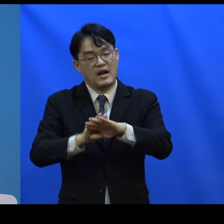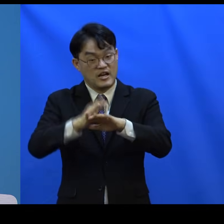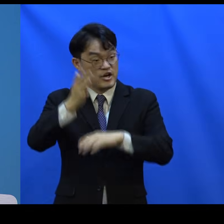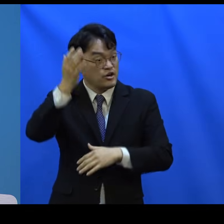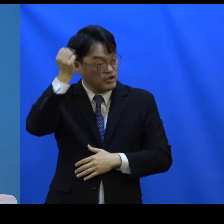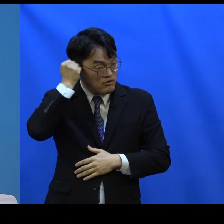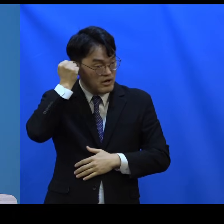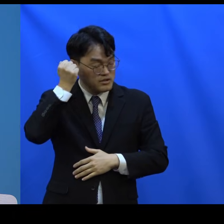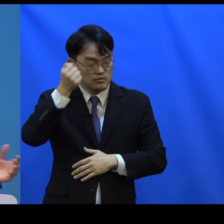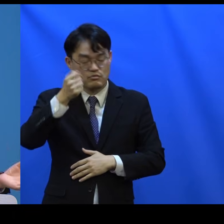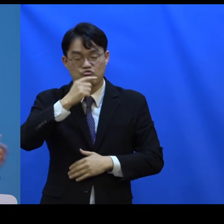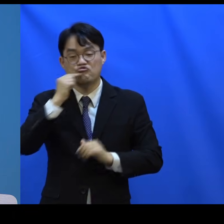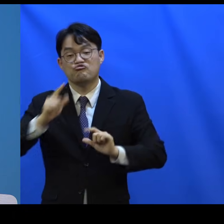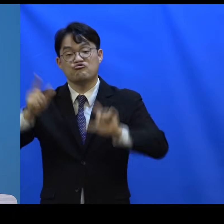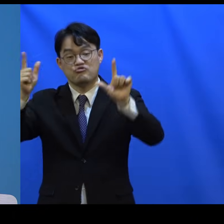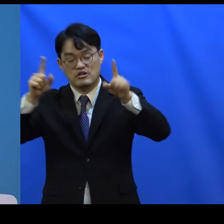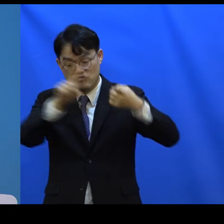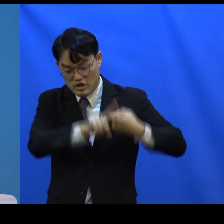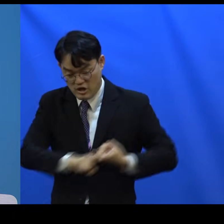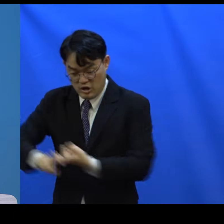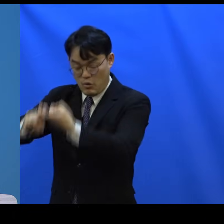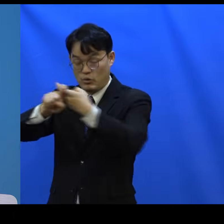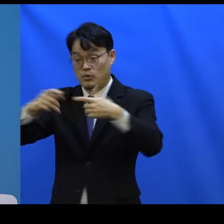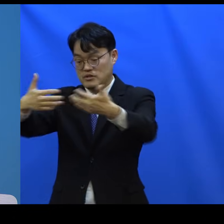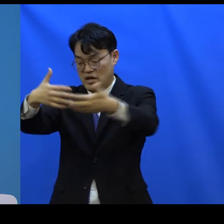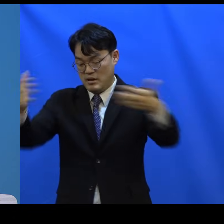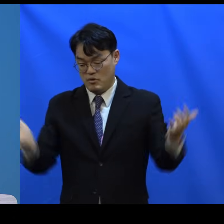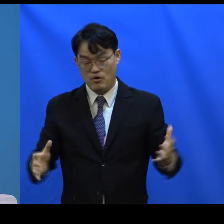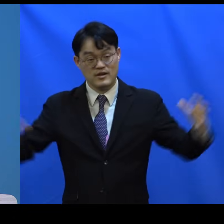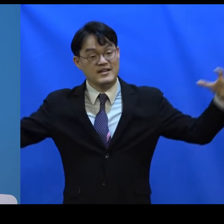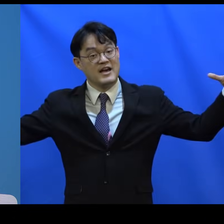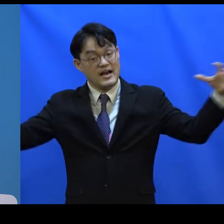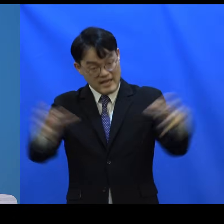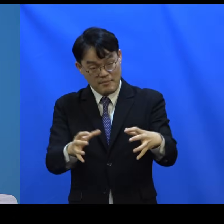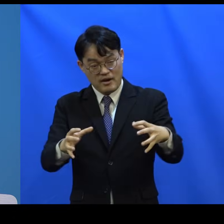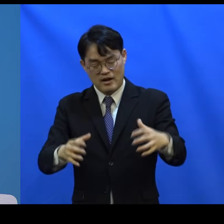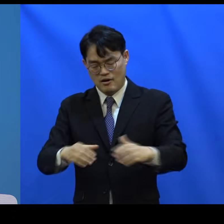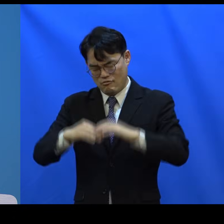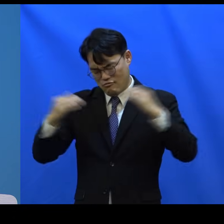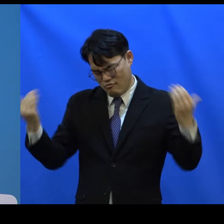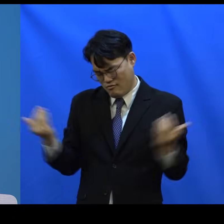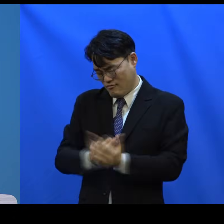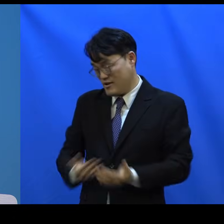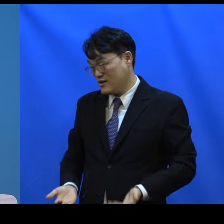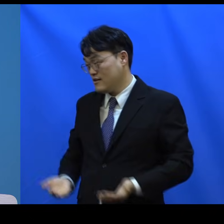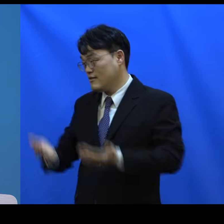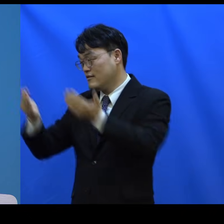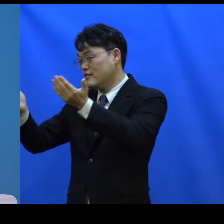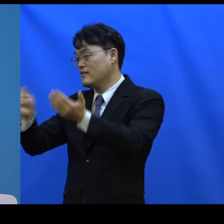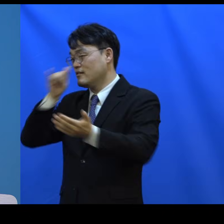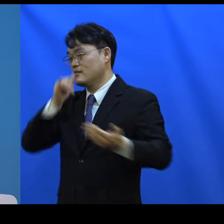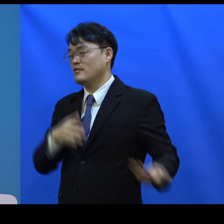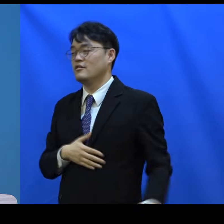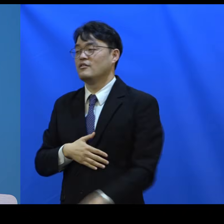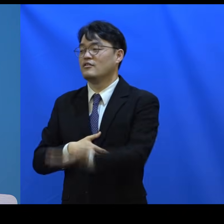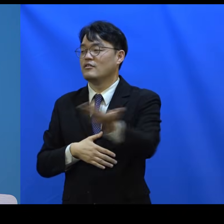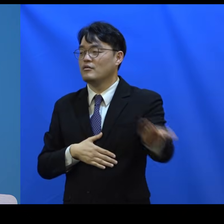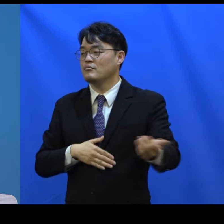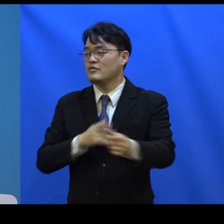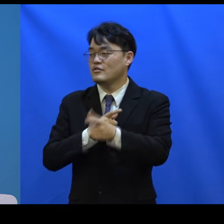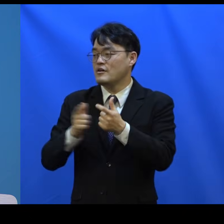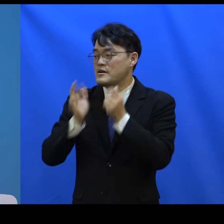예배 중에서도 주일 예배, 우리 공동체적인 예배, 이 예배가 온전하게 드려질 수 있도록 여러분들이 모든 걸 다 해야 된다는